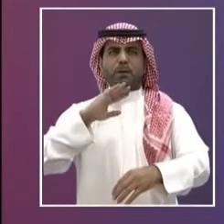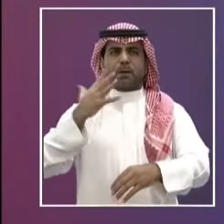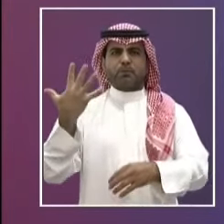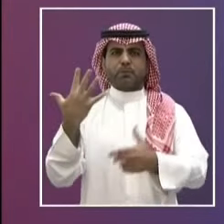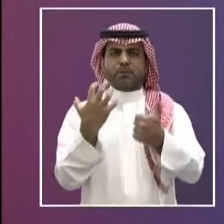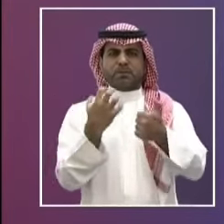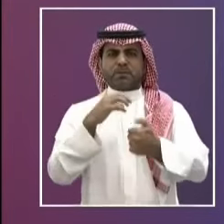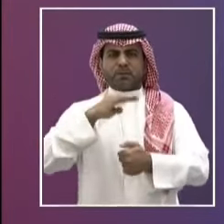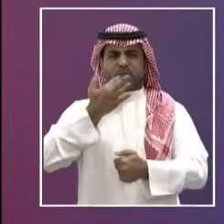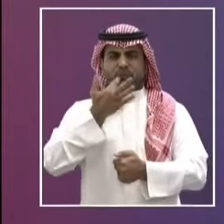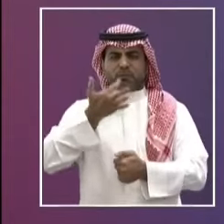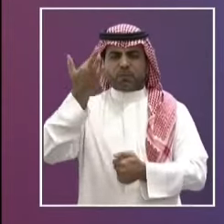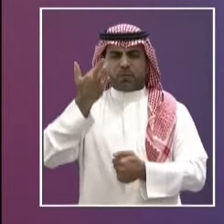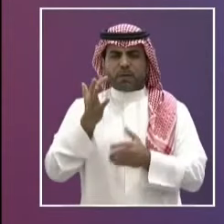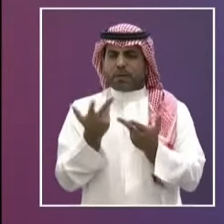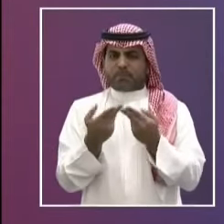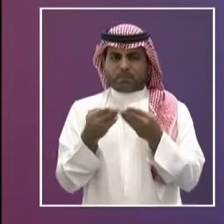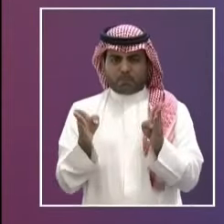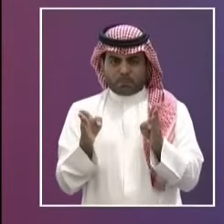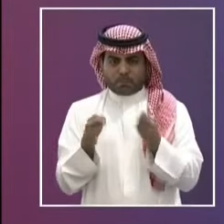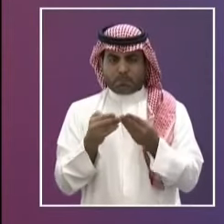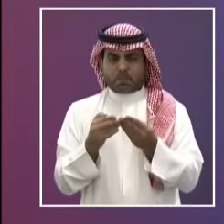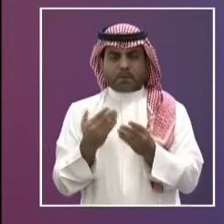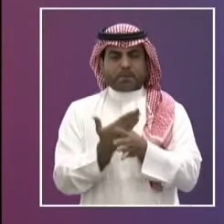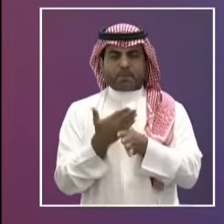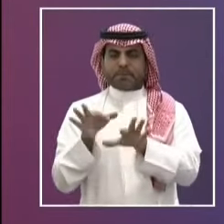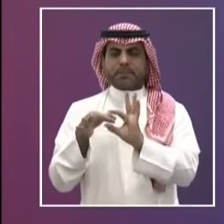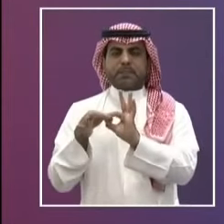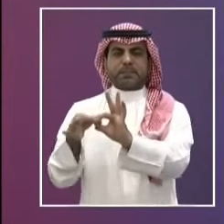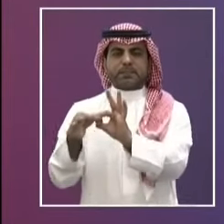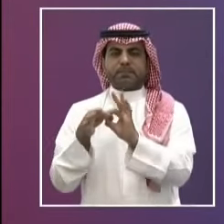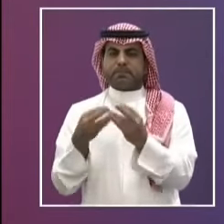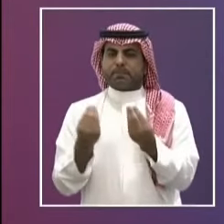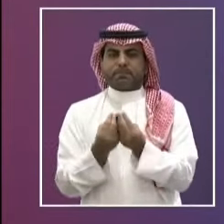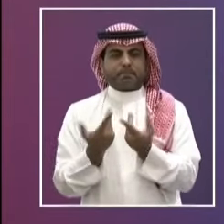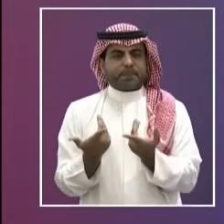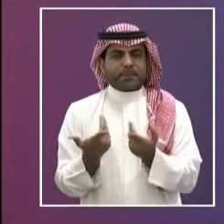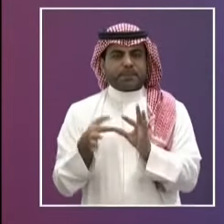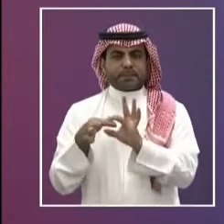هذه كانت بناء على تنسيق مع